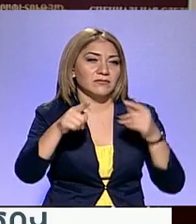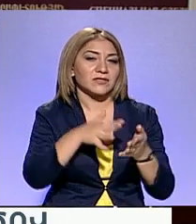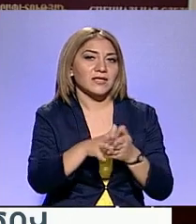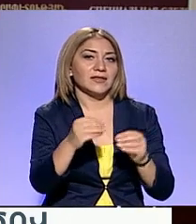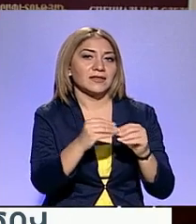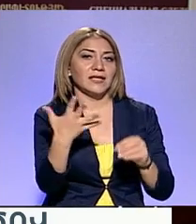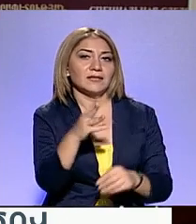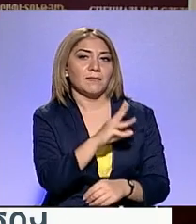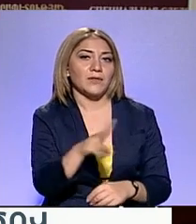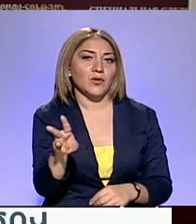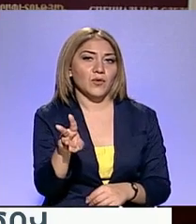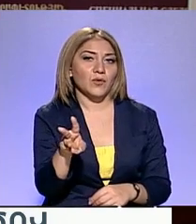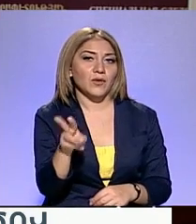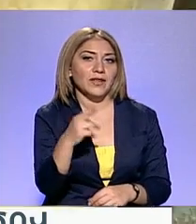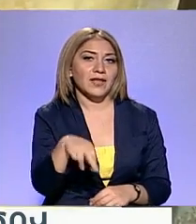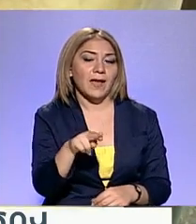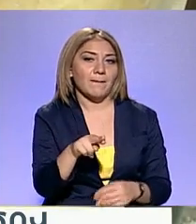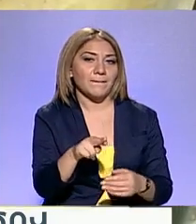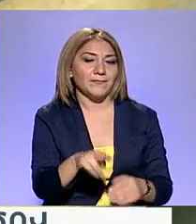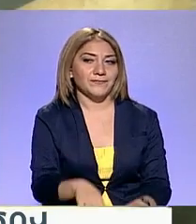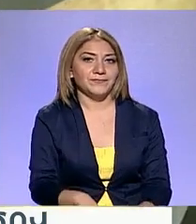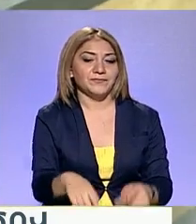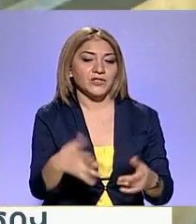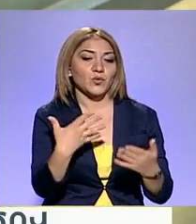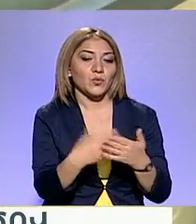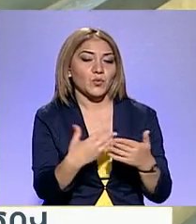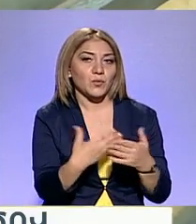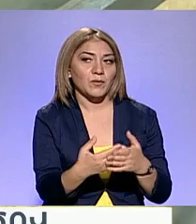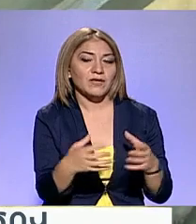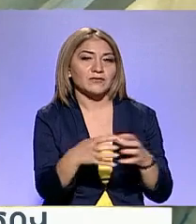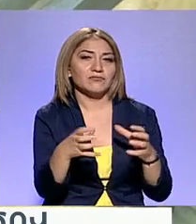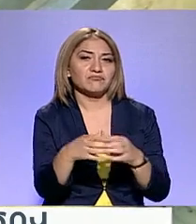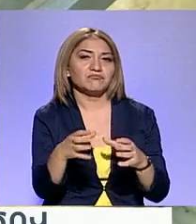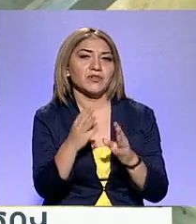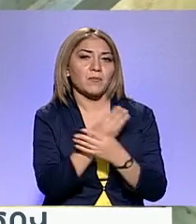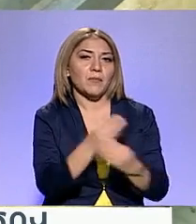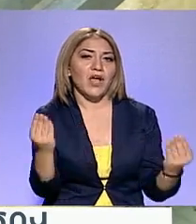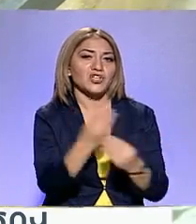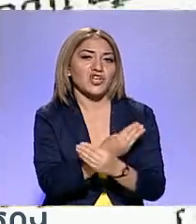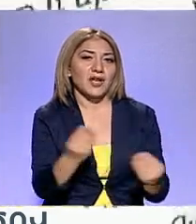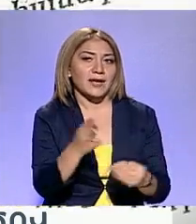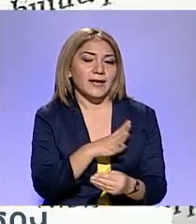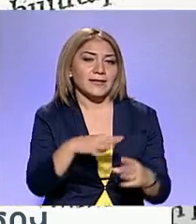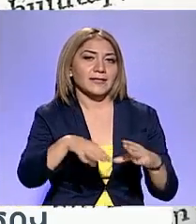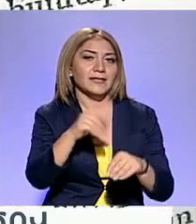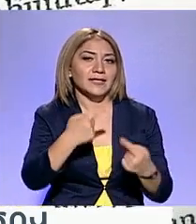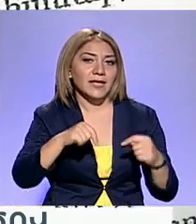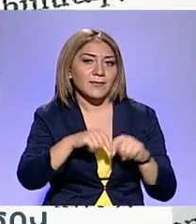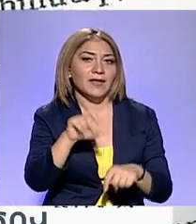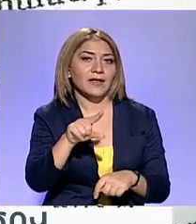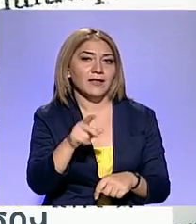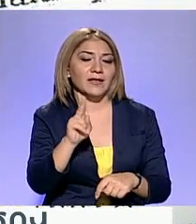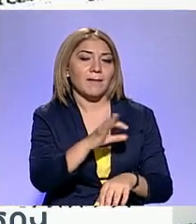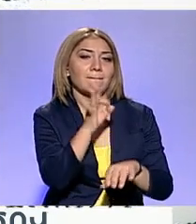էր 15 միլիոն դրամ գումար։ Այս գումարը որոշակի խմբականակներով բաշխել են իրենց ենթաշտաբերի ու ընտրատեղամասերի